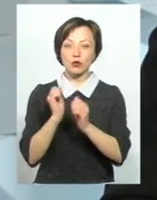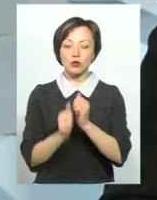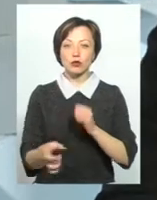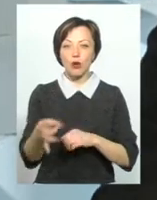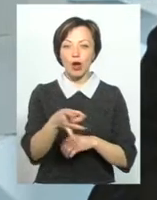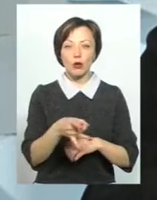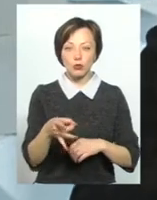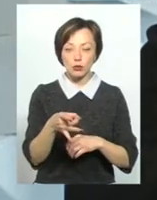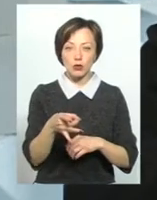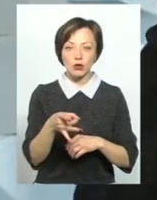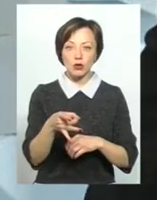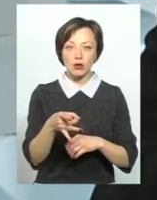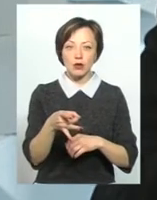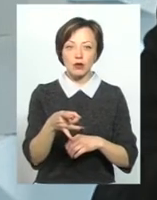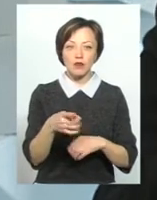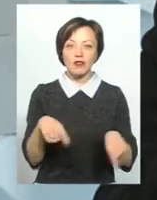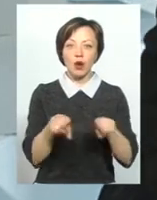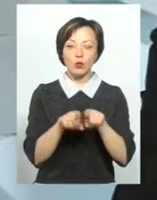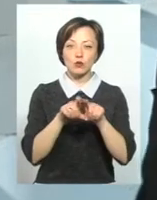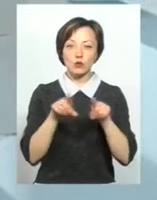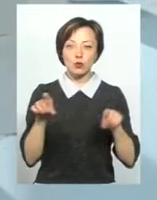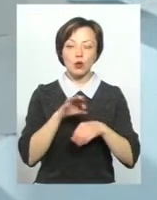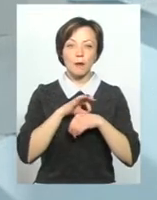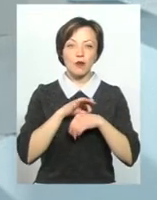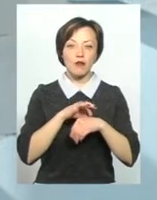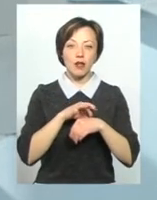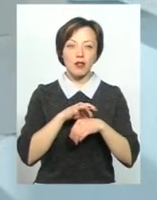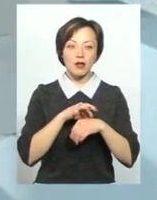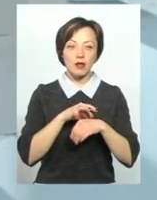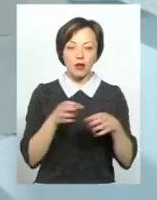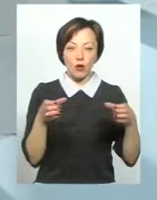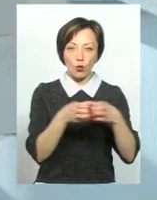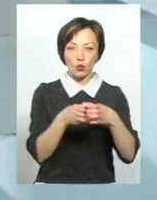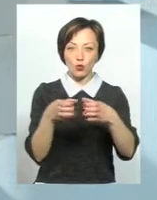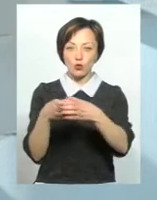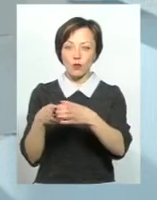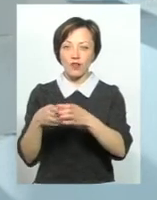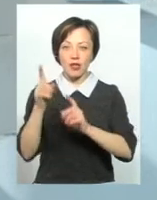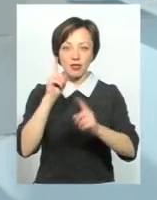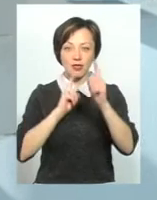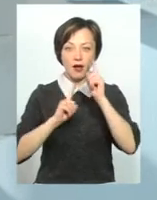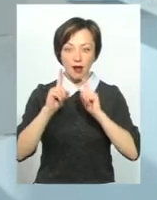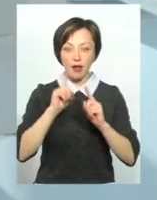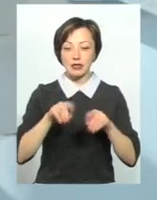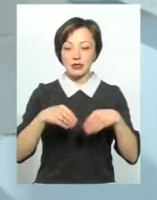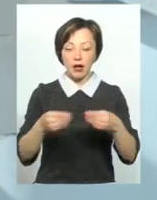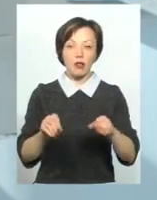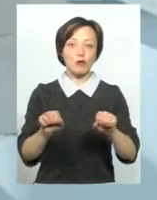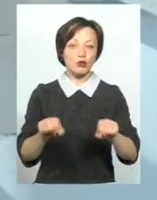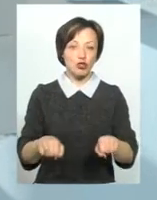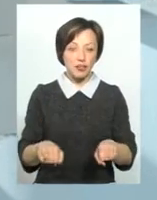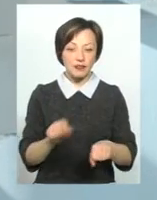району, об'єднали їх в таку структуру і провели кустові наради. І дали можливість